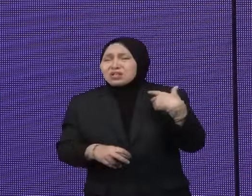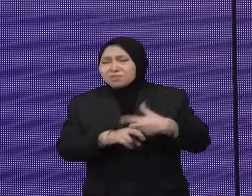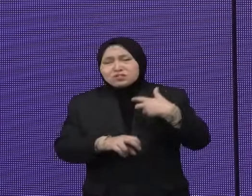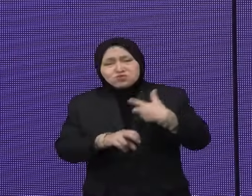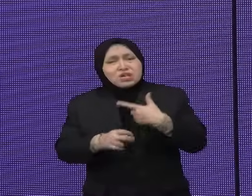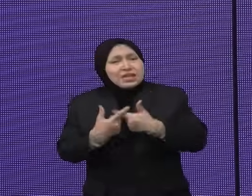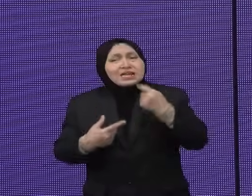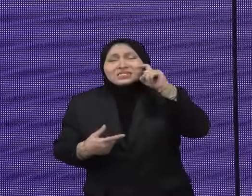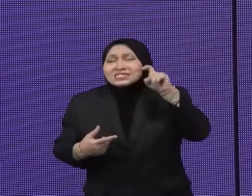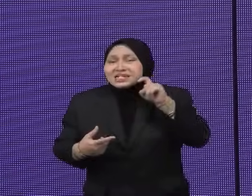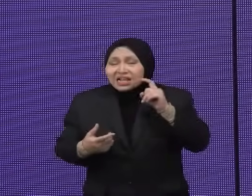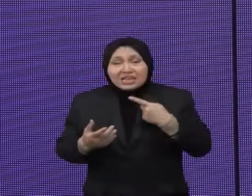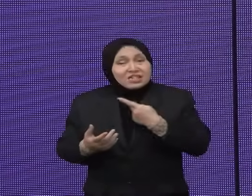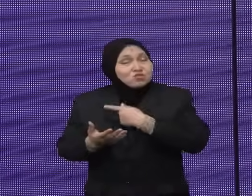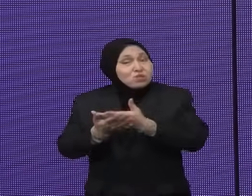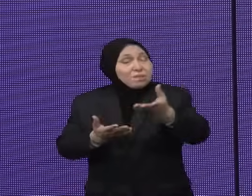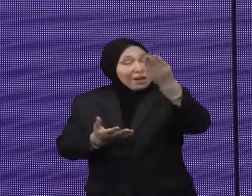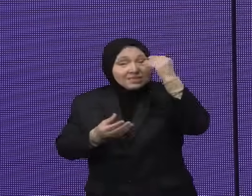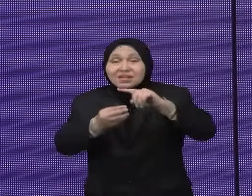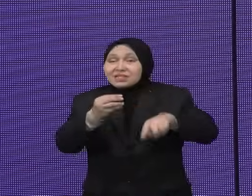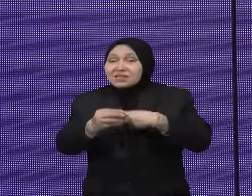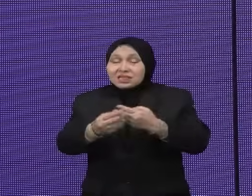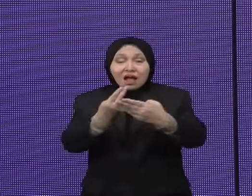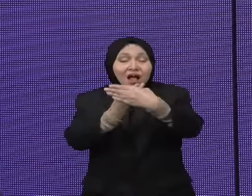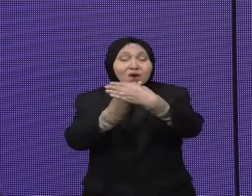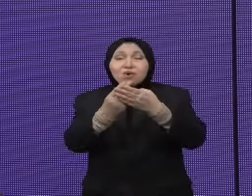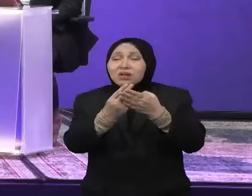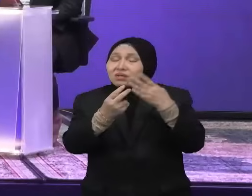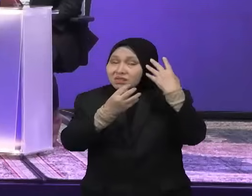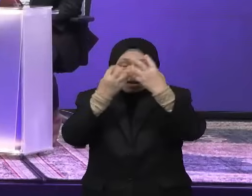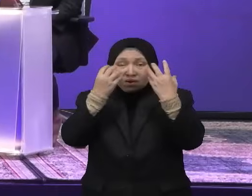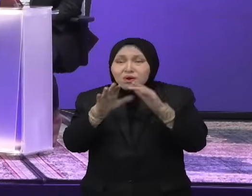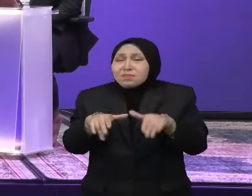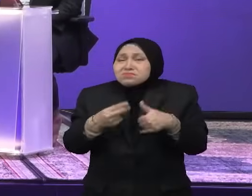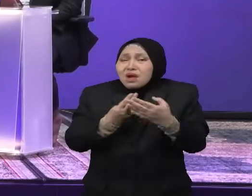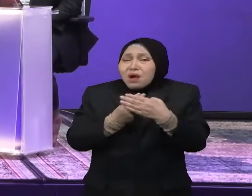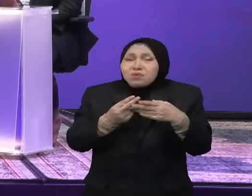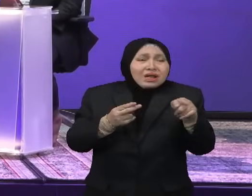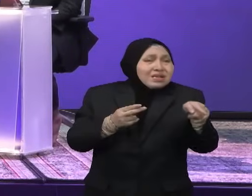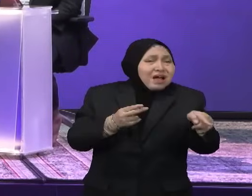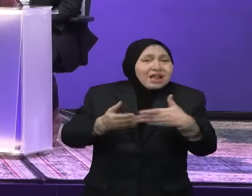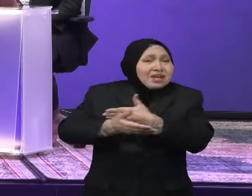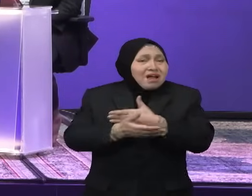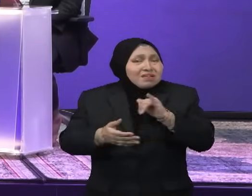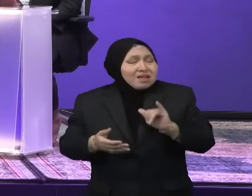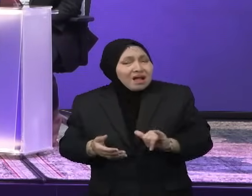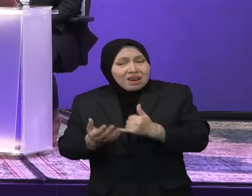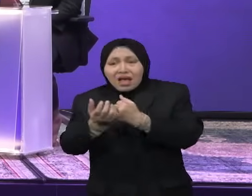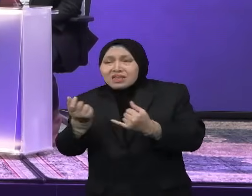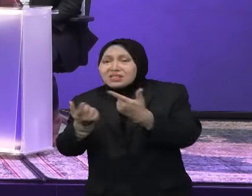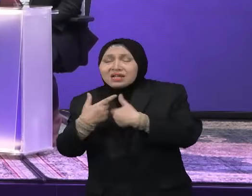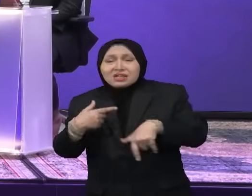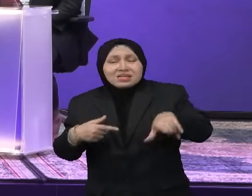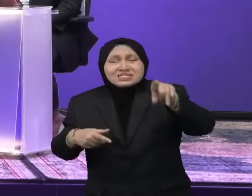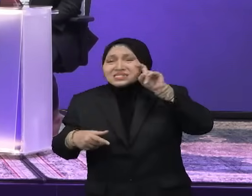menyusahkan daripada zina ini, bila kita sudah belajar tentang aurat, kita pun keliru, Ustaz, kan? Macam mana aurat dia, anak yang lahir